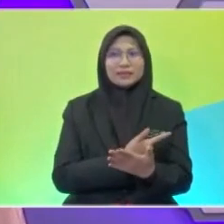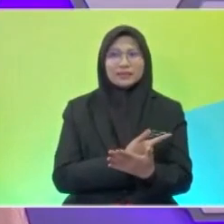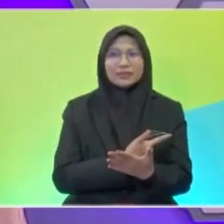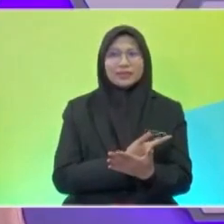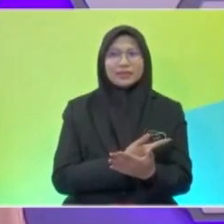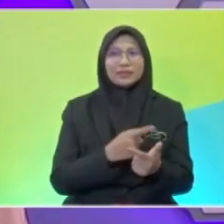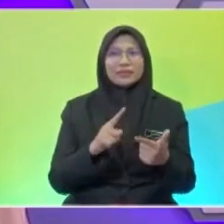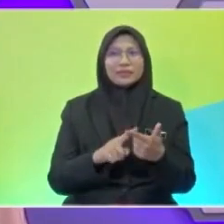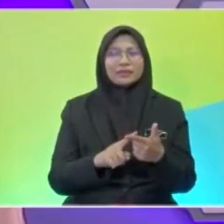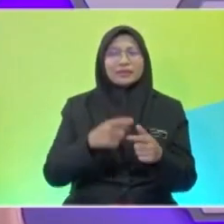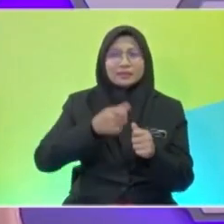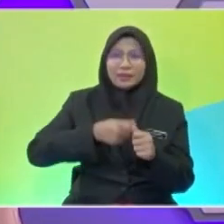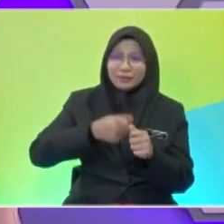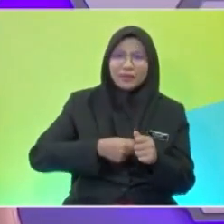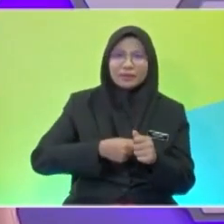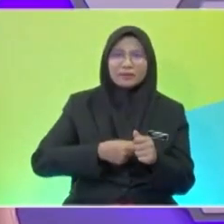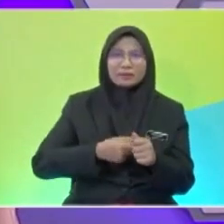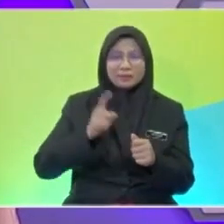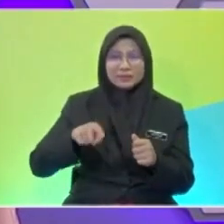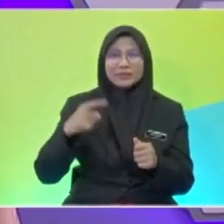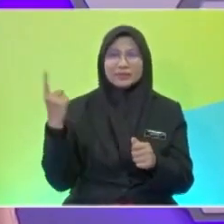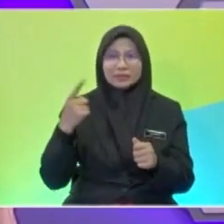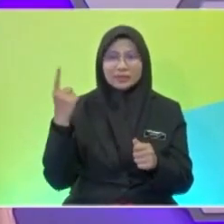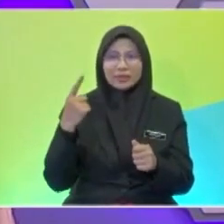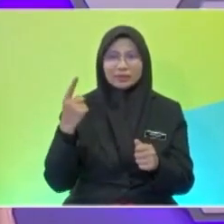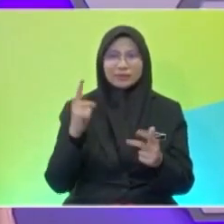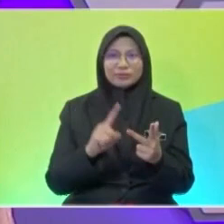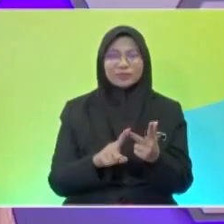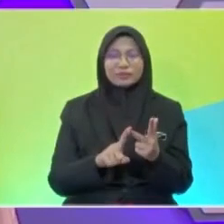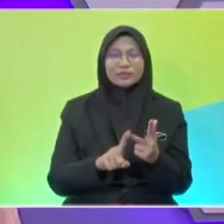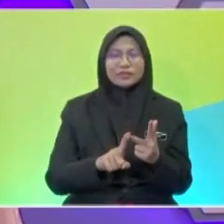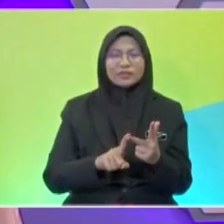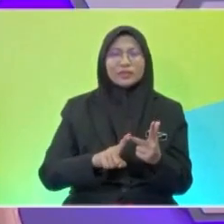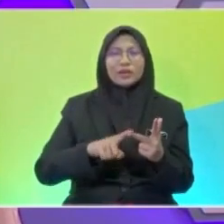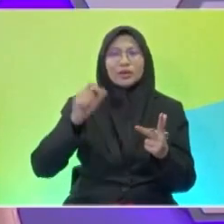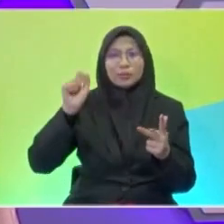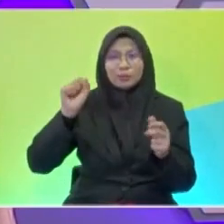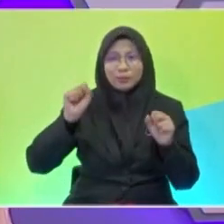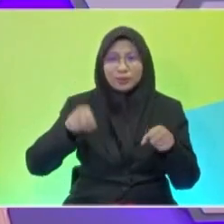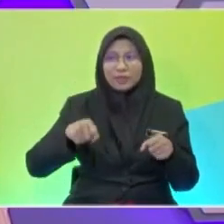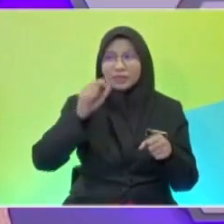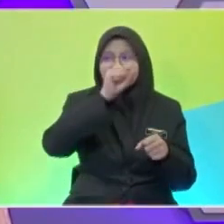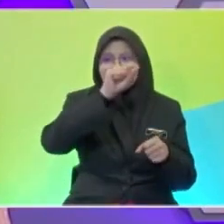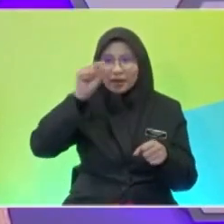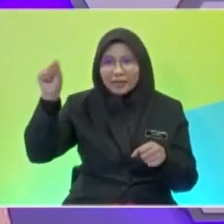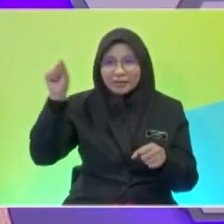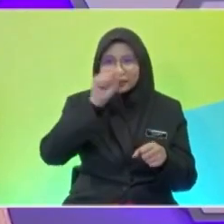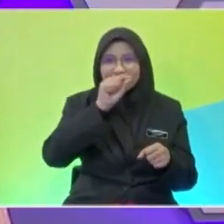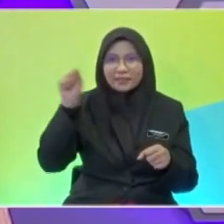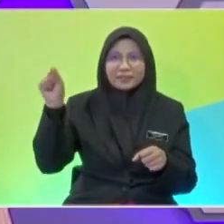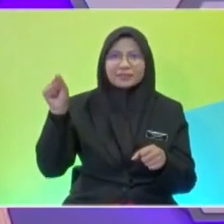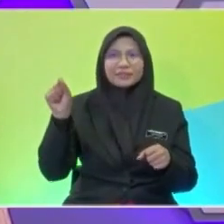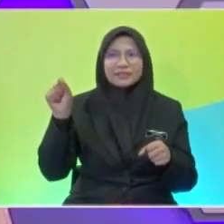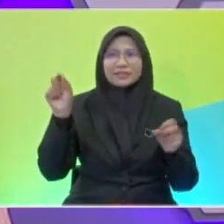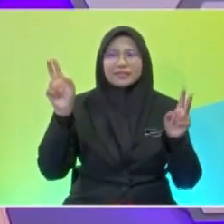ya kemudian Calung juga perlu menggarisi kata-kata kunci yang terdapat dalam soal Lan kata kunci yang terdapat